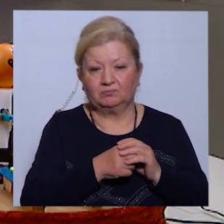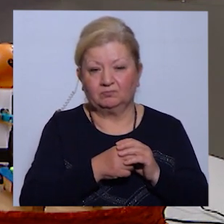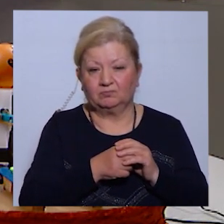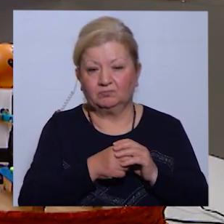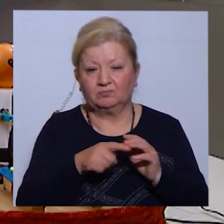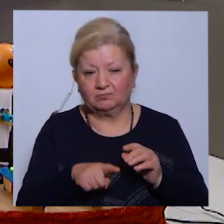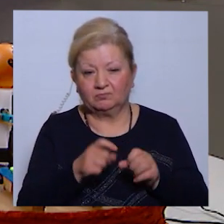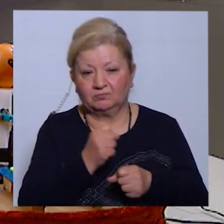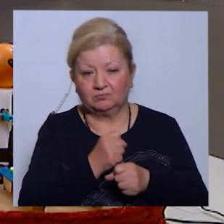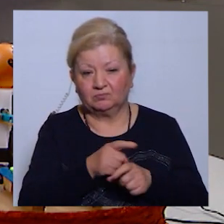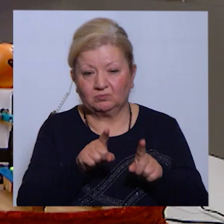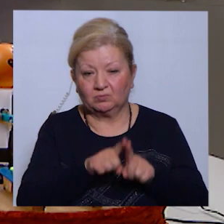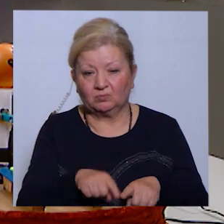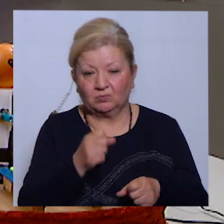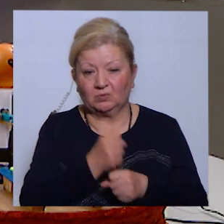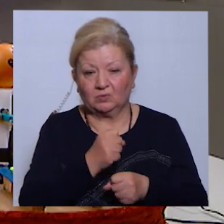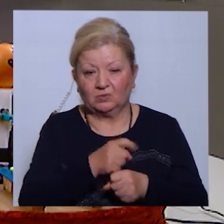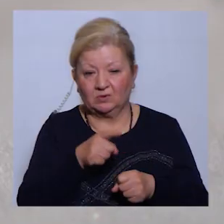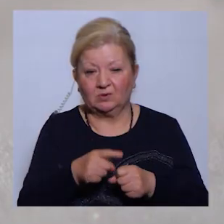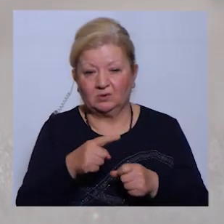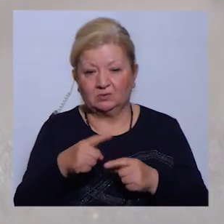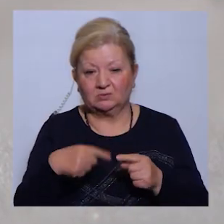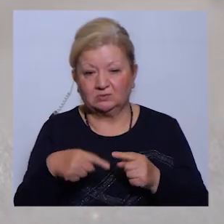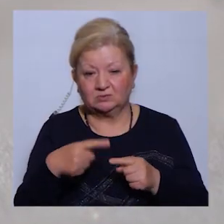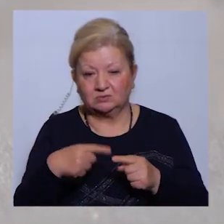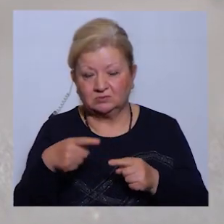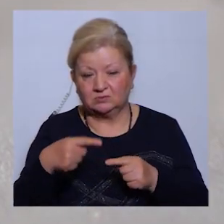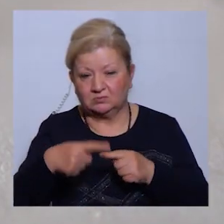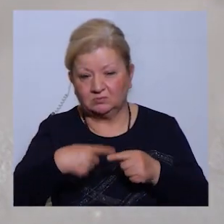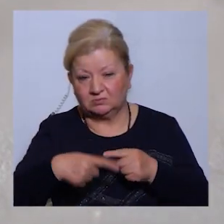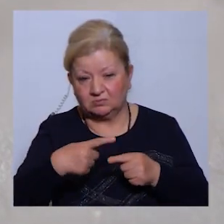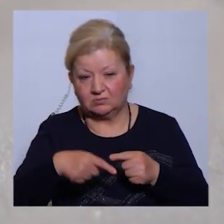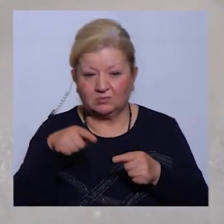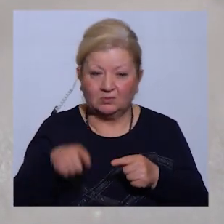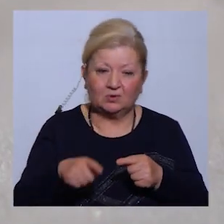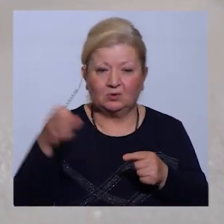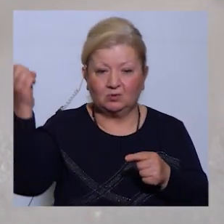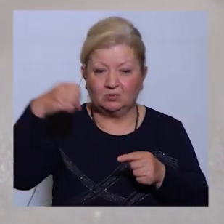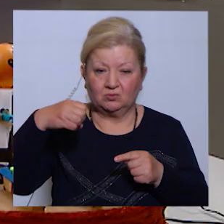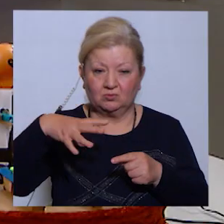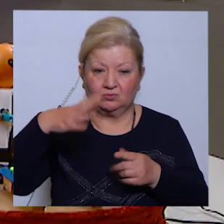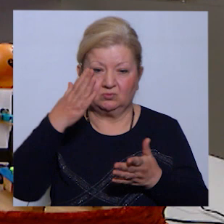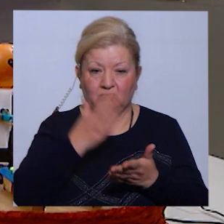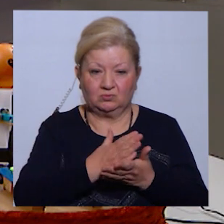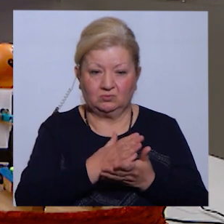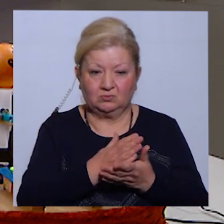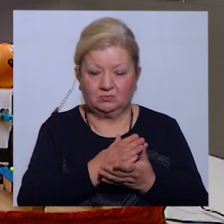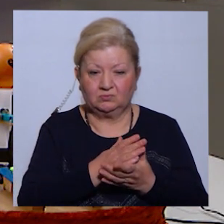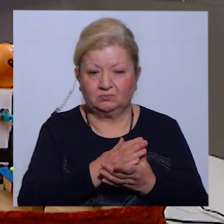ხა გავაკეთე ზუსტად ის რაც აქ ძრავასთან დაკავშირებით, თუნდაც აქ ძრავა ბრუნავს და აქ შუგდიოდი ანთია.